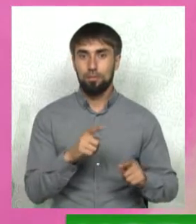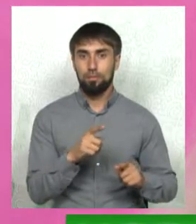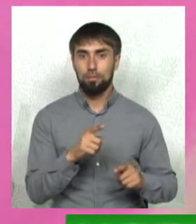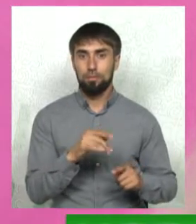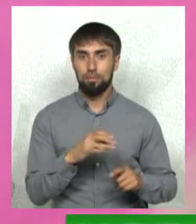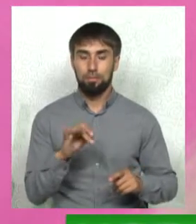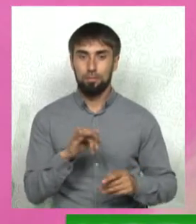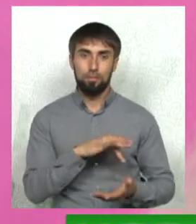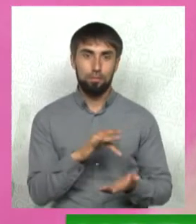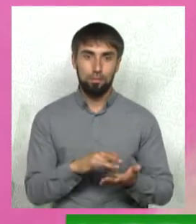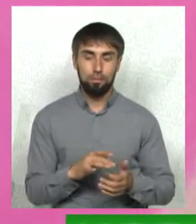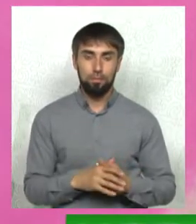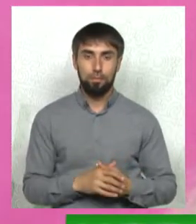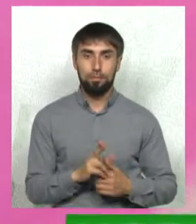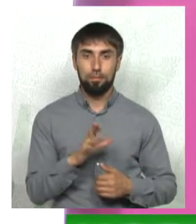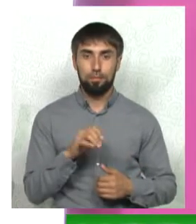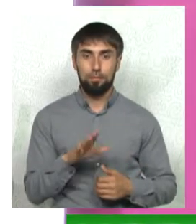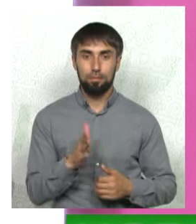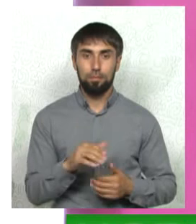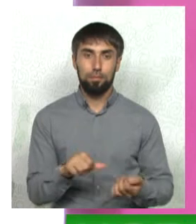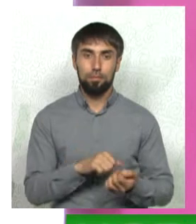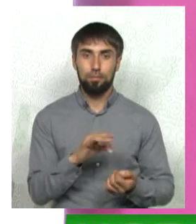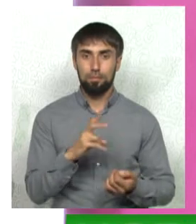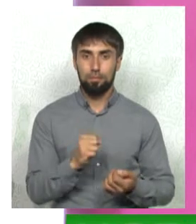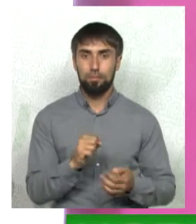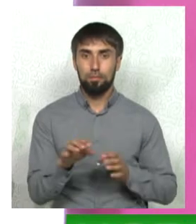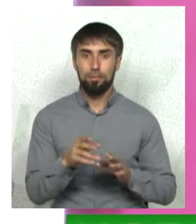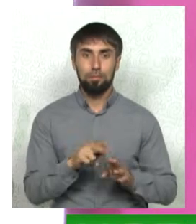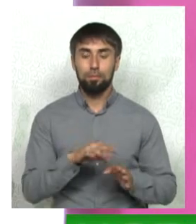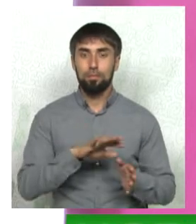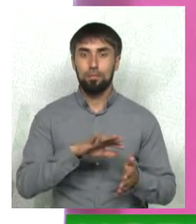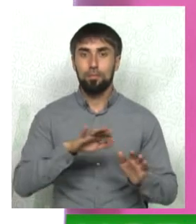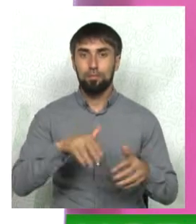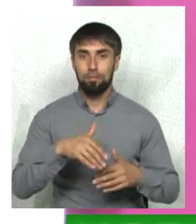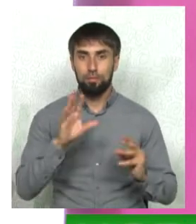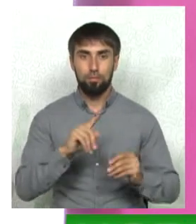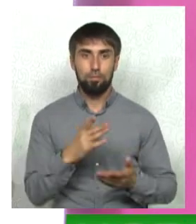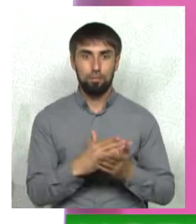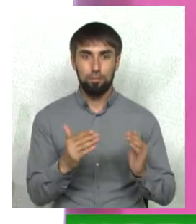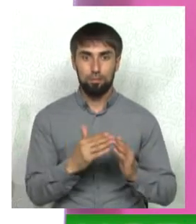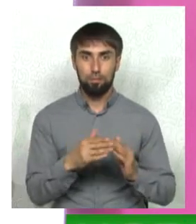скорее всего, городской квест будет. Наркомания, она отбирает все, что есть дома, и